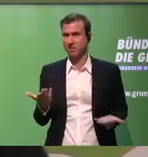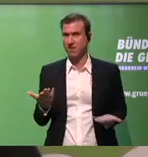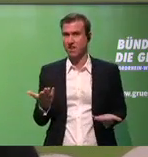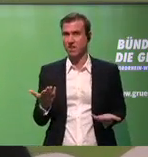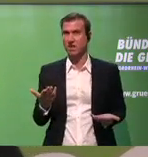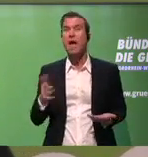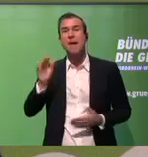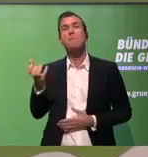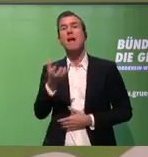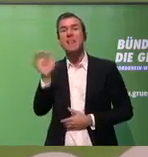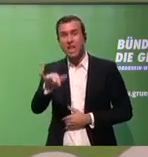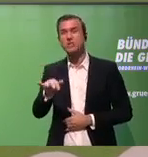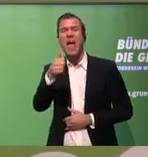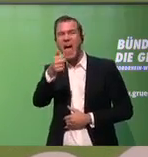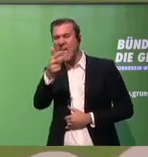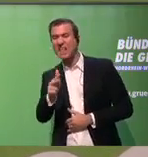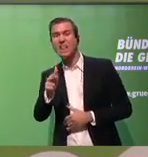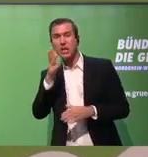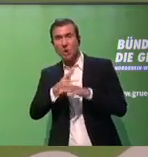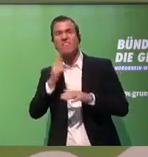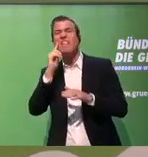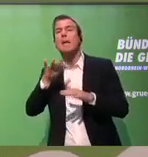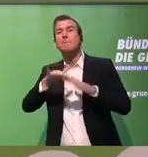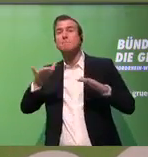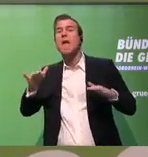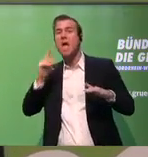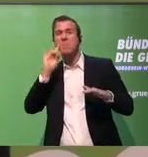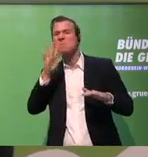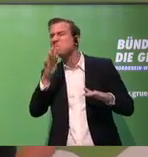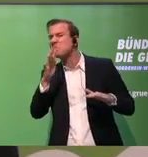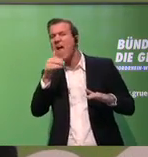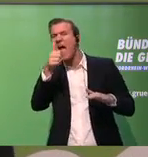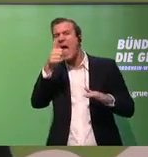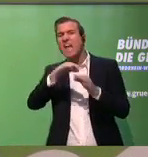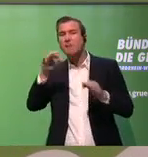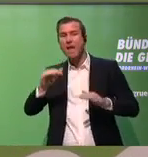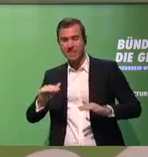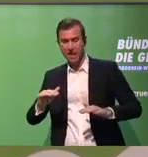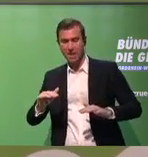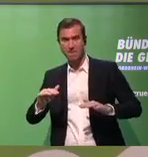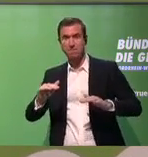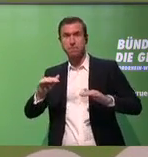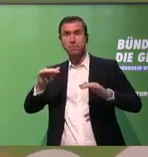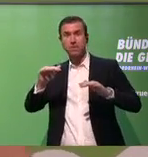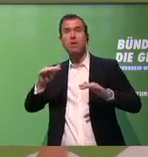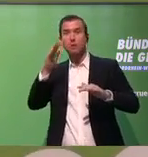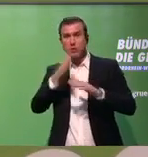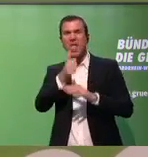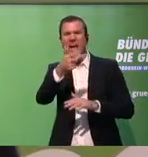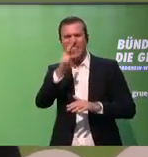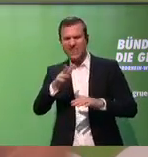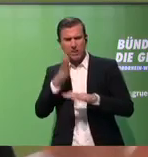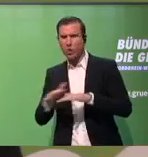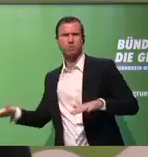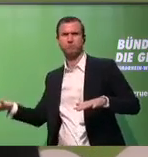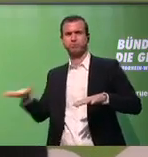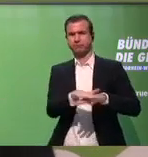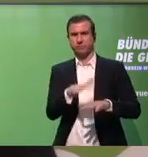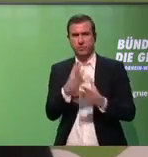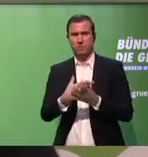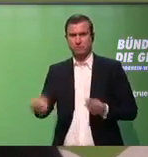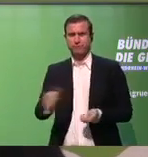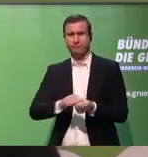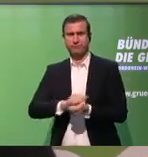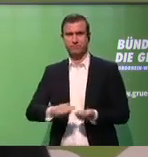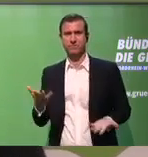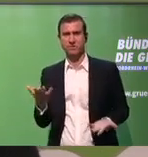Landes überschwemmt, wenn es nur einen Anstieg des Meeresspiegels von ungefähr einem Meter gibt. Da müssen wir also ran, da müssen auch die